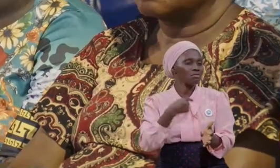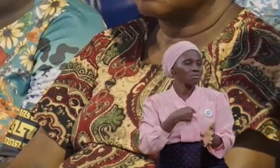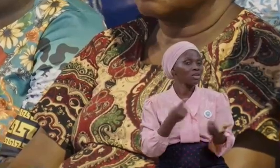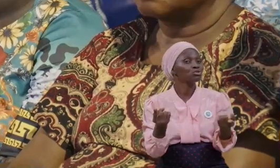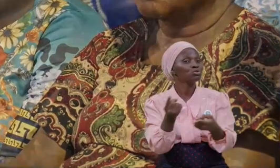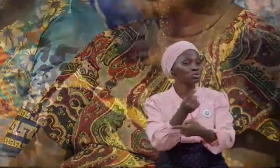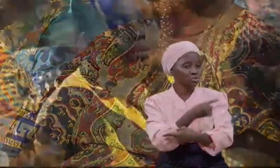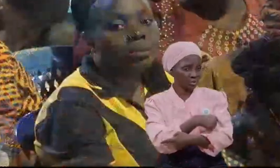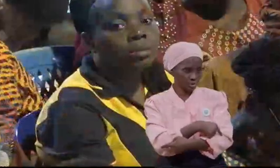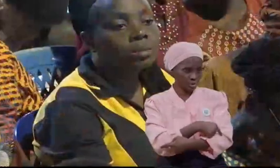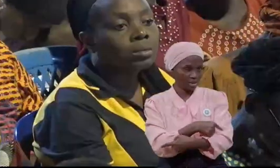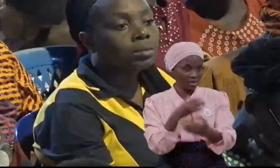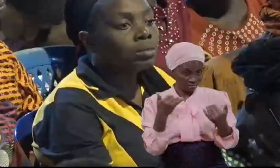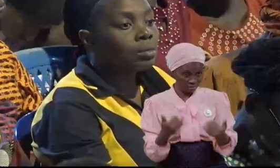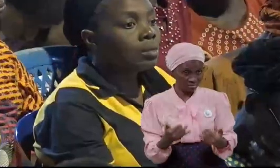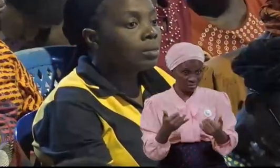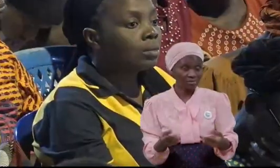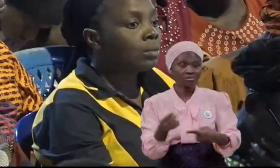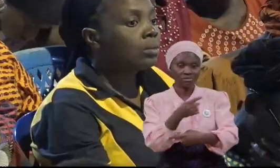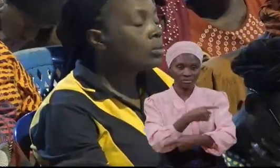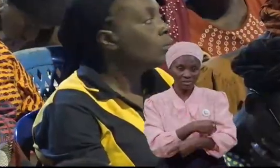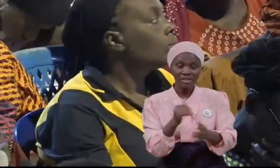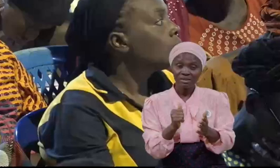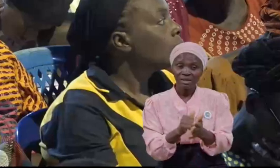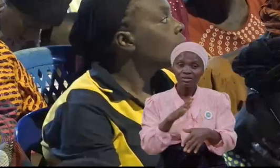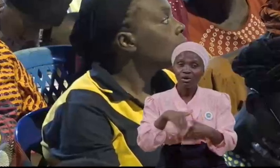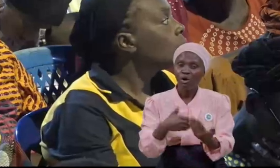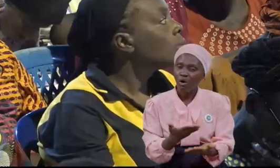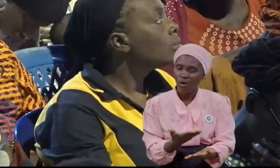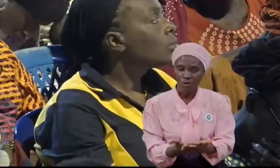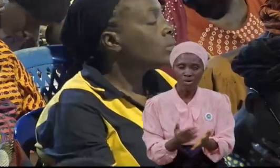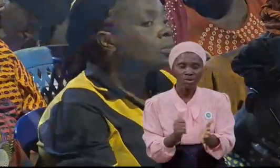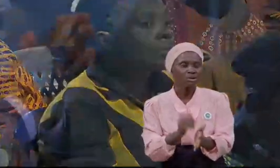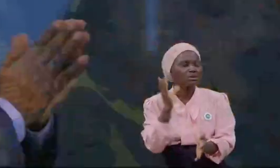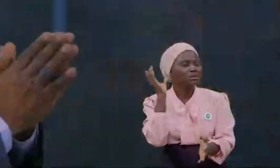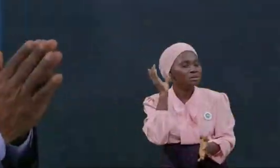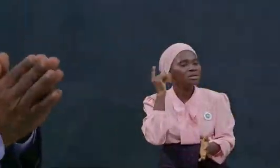aujourd'hui, que tous ceux qui m'écoutent aujourd'hui,